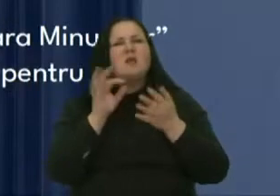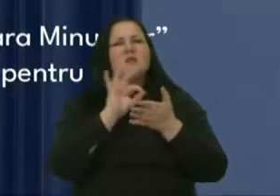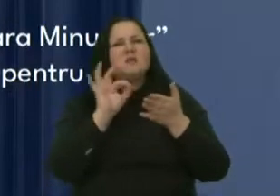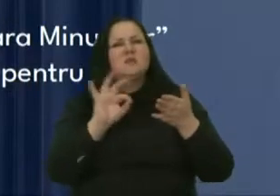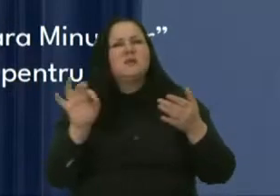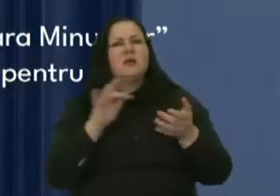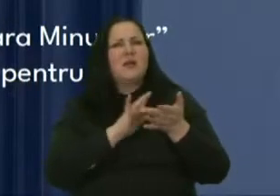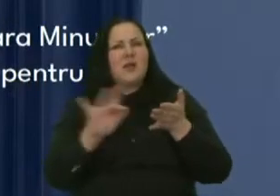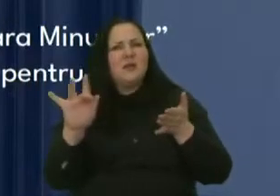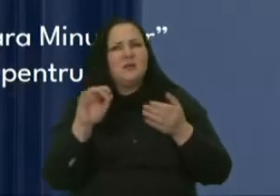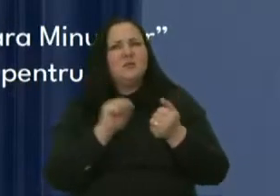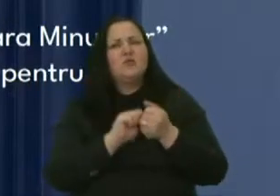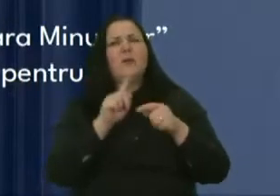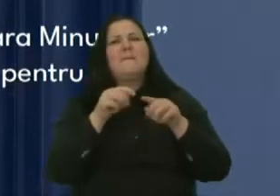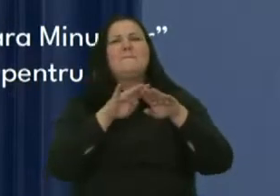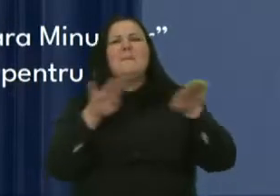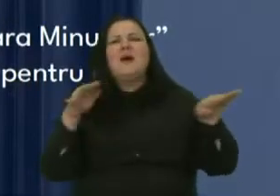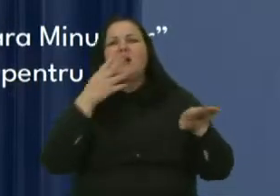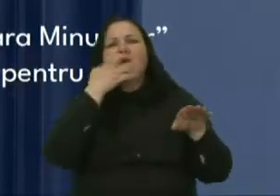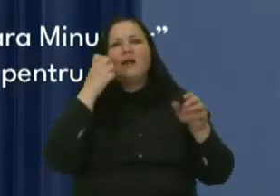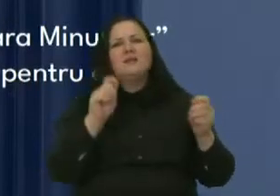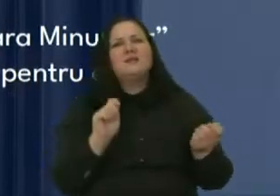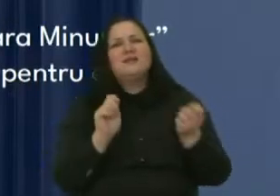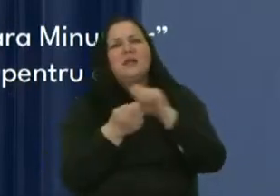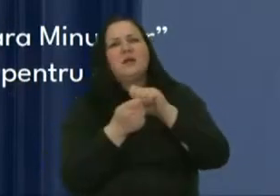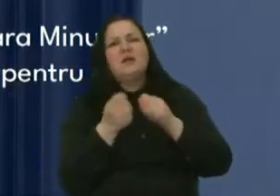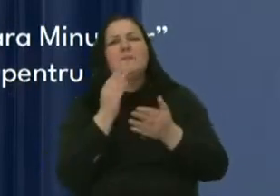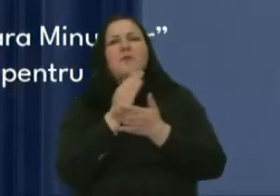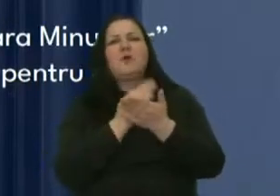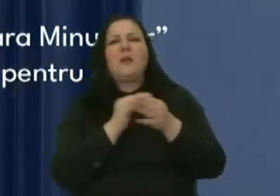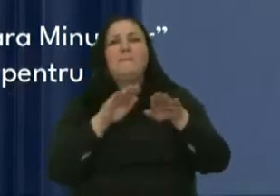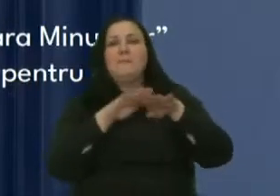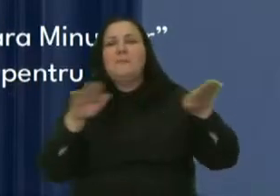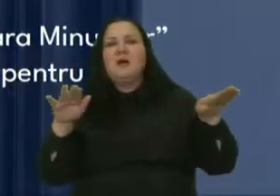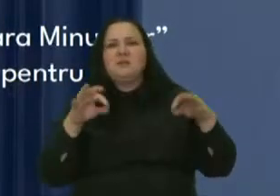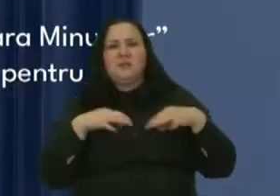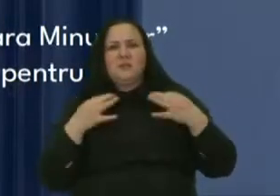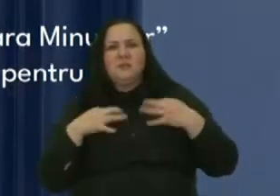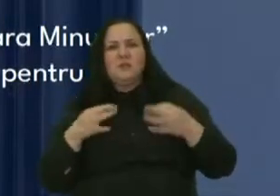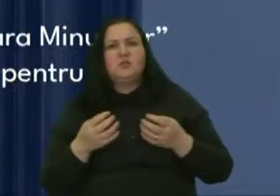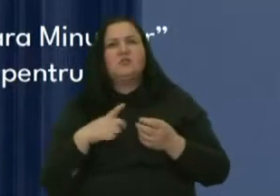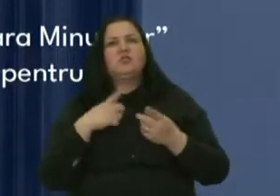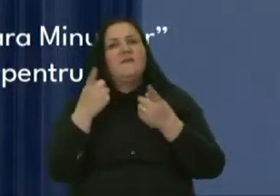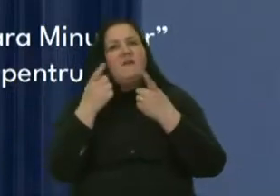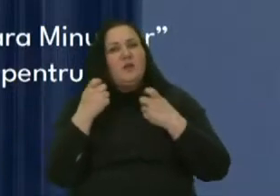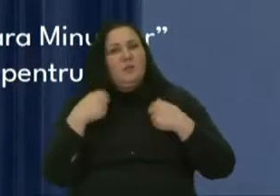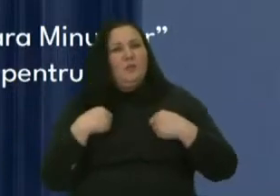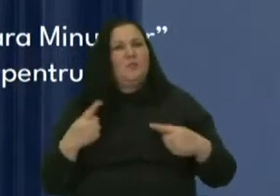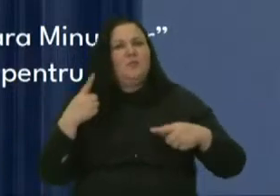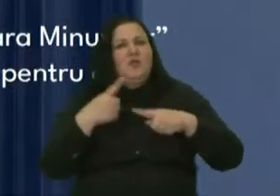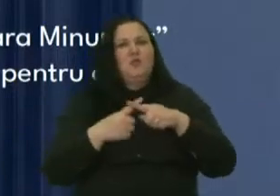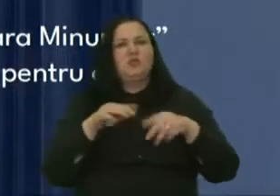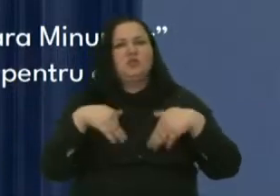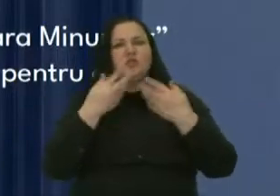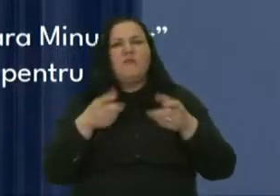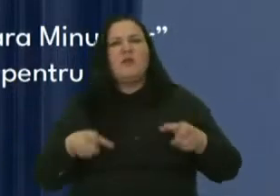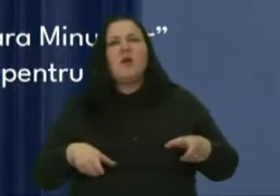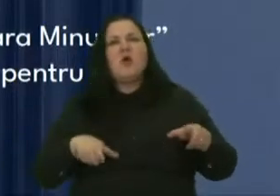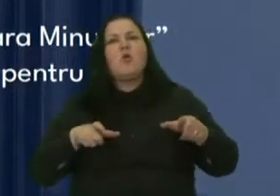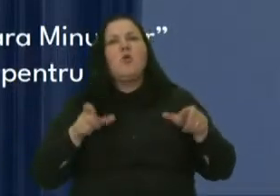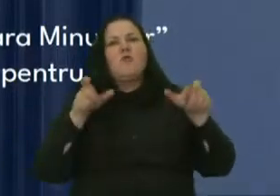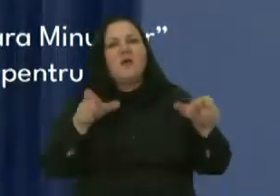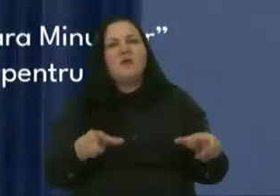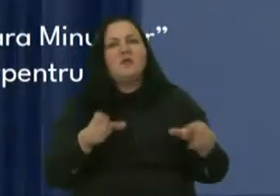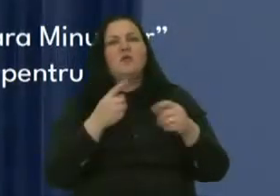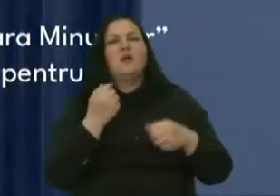caldă transformat acum în programul masă sănătoasă unde venim și noi pe lângă ceea ce oferă guvernul că am nevoie de sprijin în